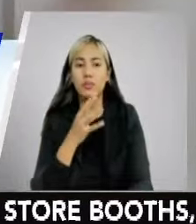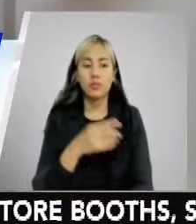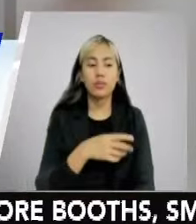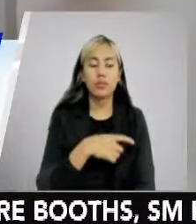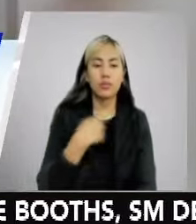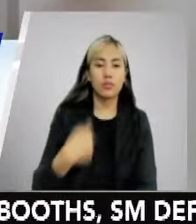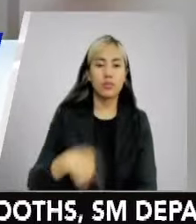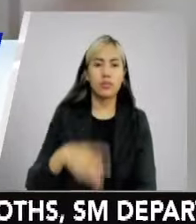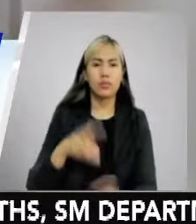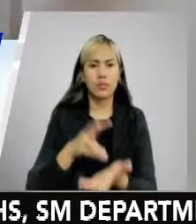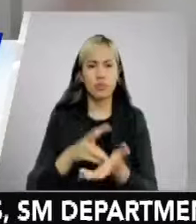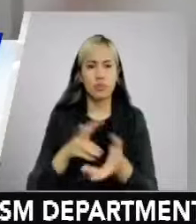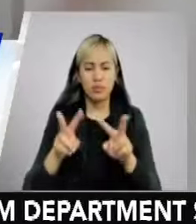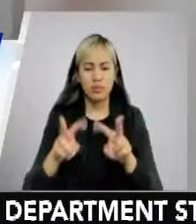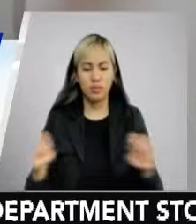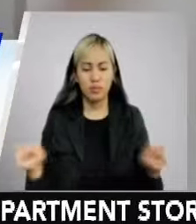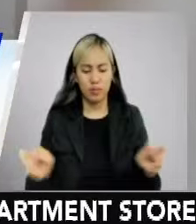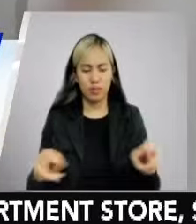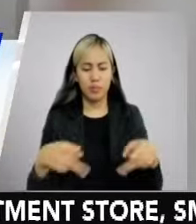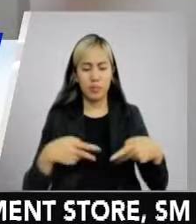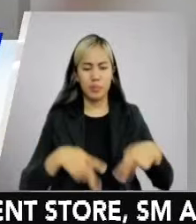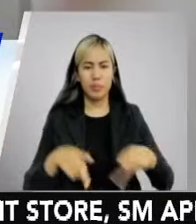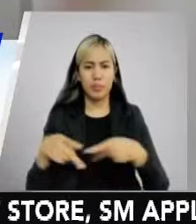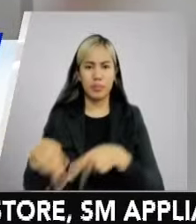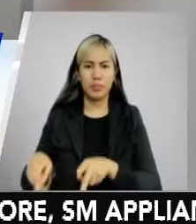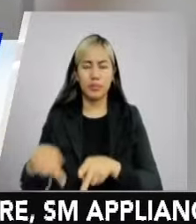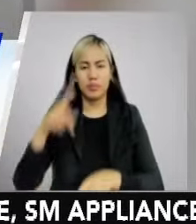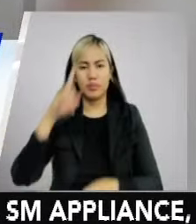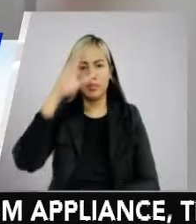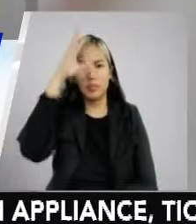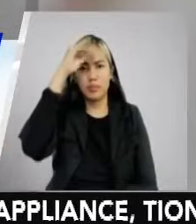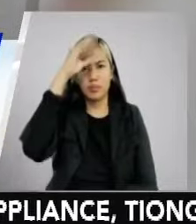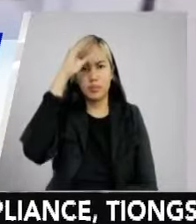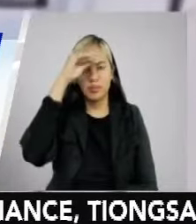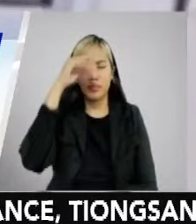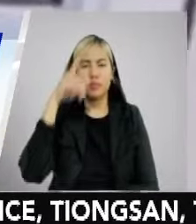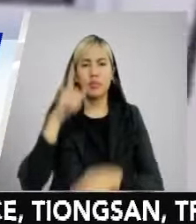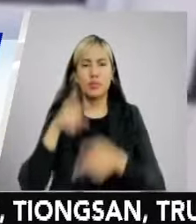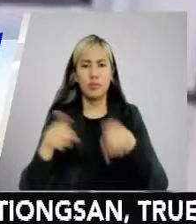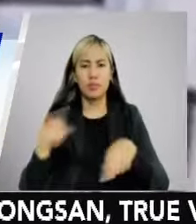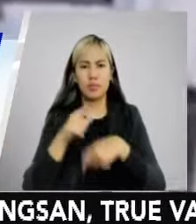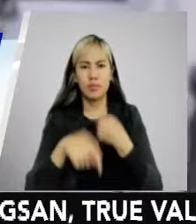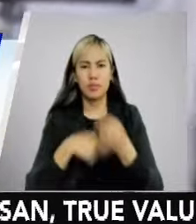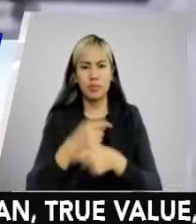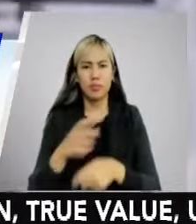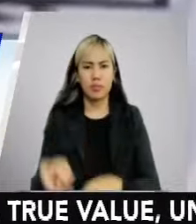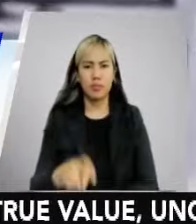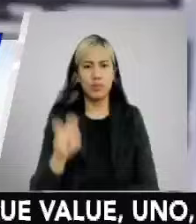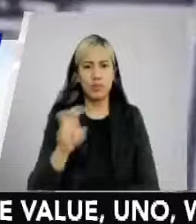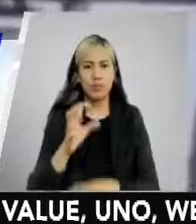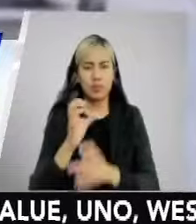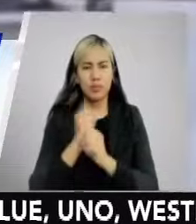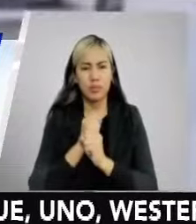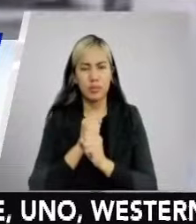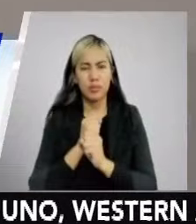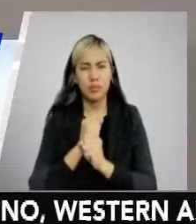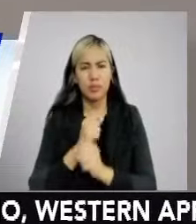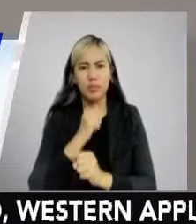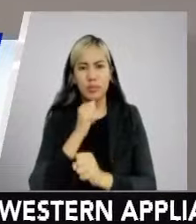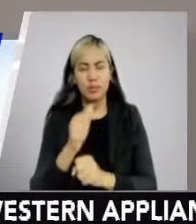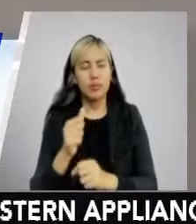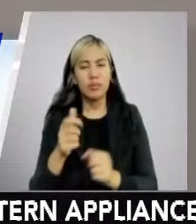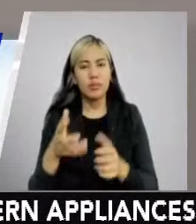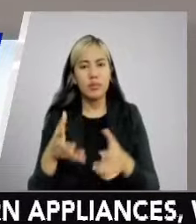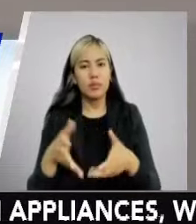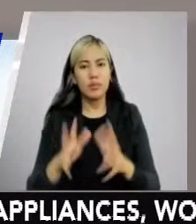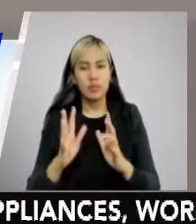ng pantalon ng isang lalaki. Iba't ibang species ng ahas ang nakuha sa lalaki. Hindi basta-basta pinapayagang ipasok sa China ang